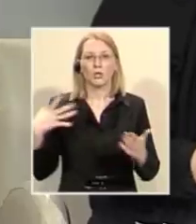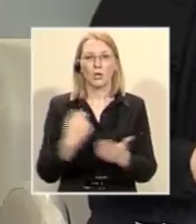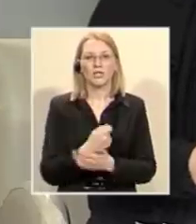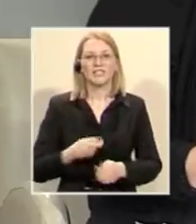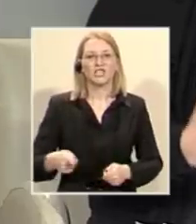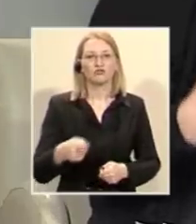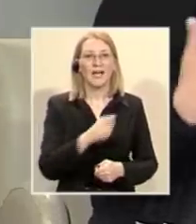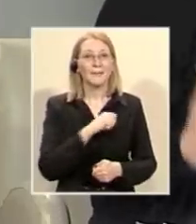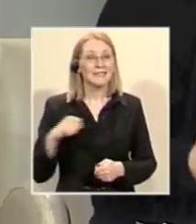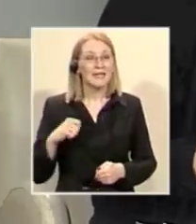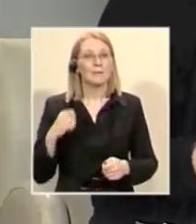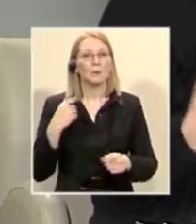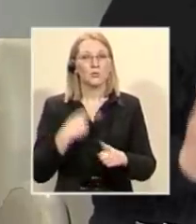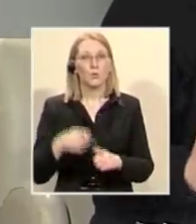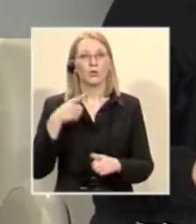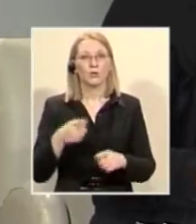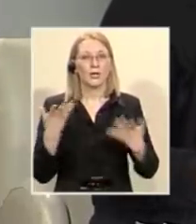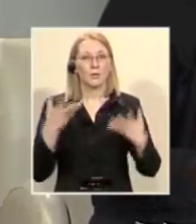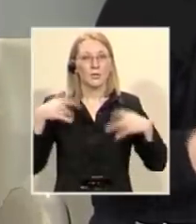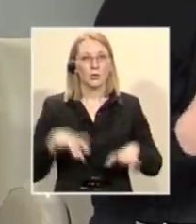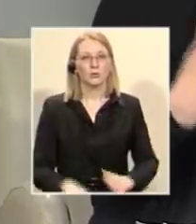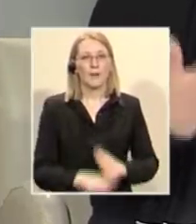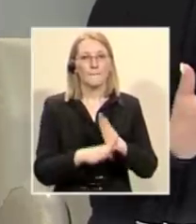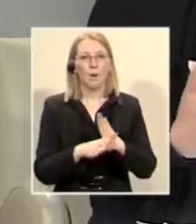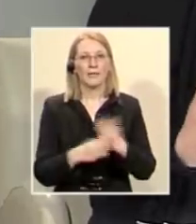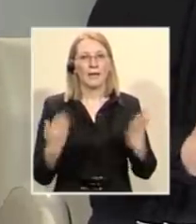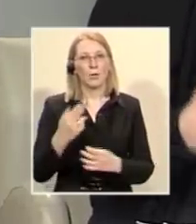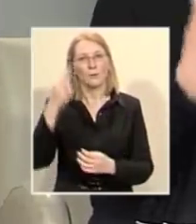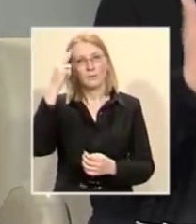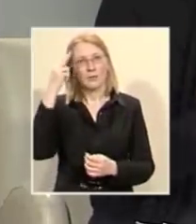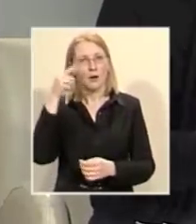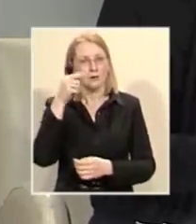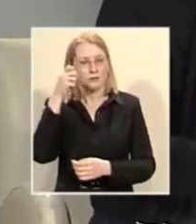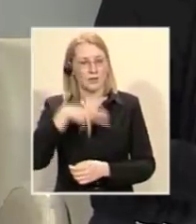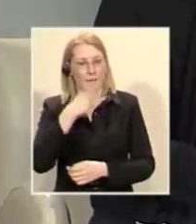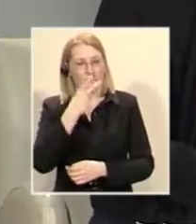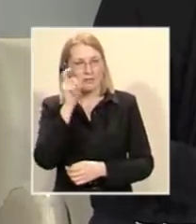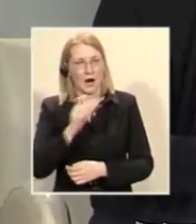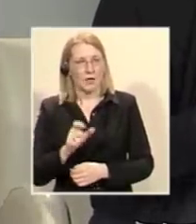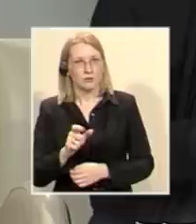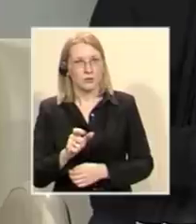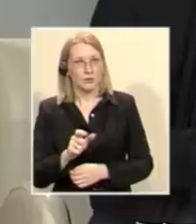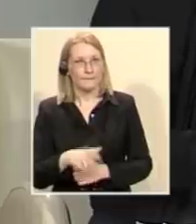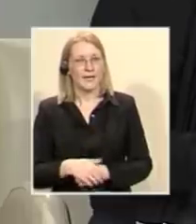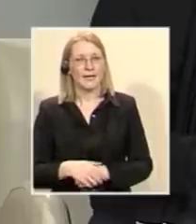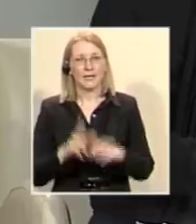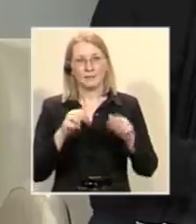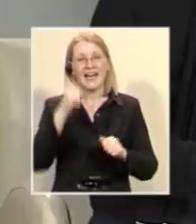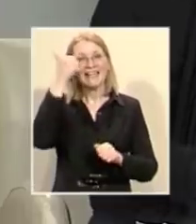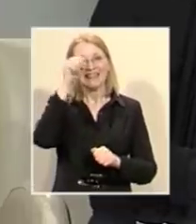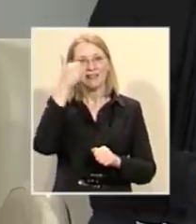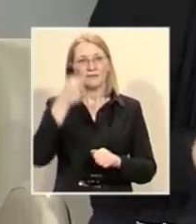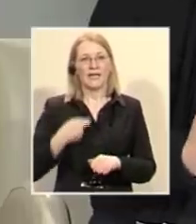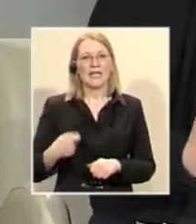samo zato da bi mu ljudi pomogli. Znači, kad ulazi u tramvaj, da mu kažu... Da ima i neku identifikaciju. Identifikaciju,